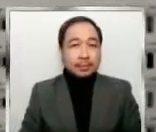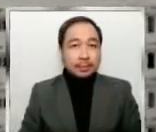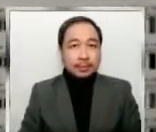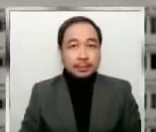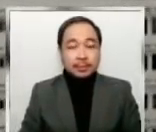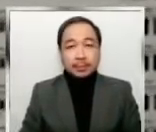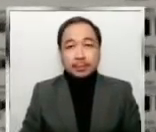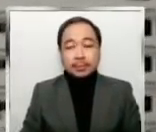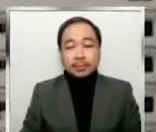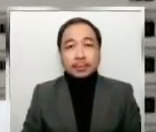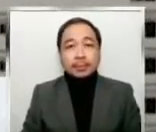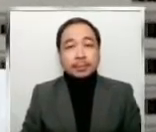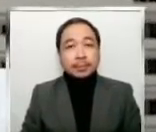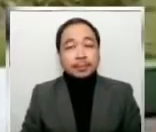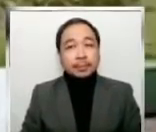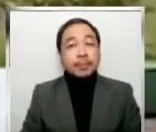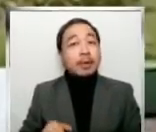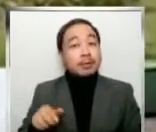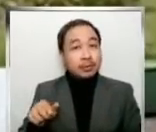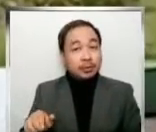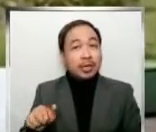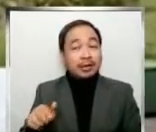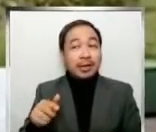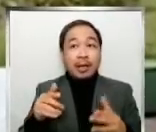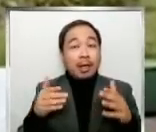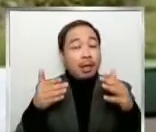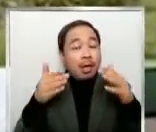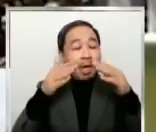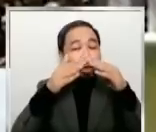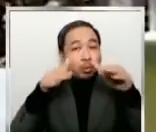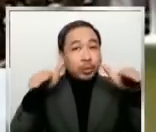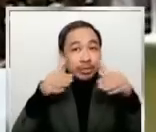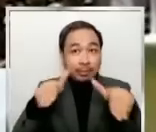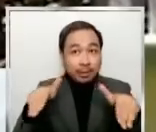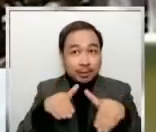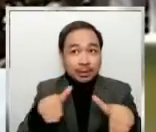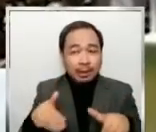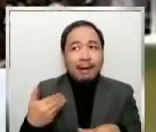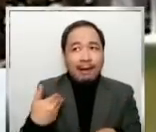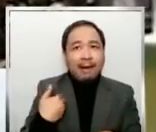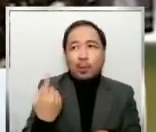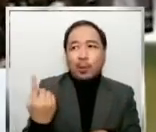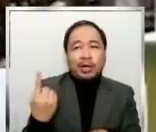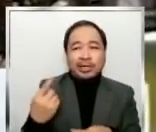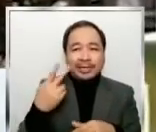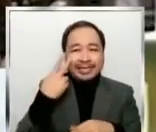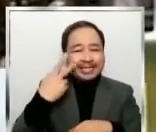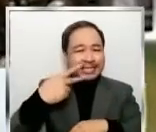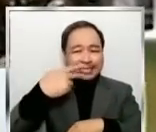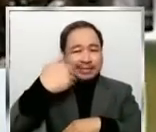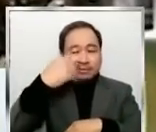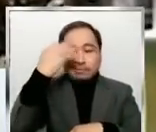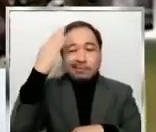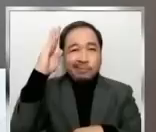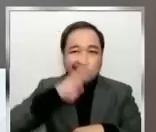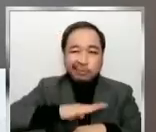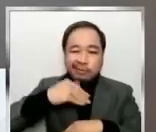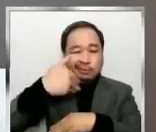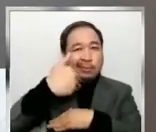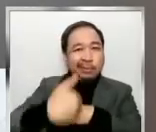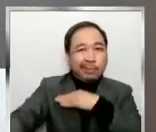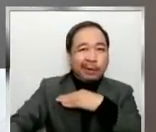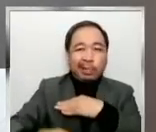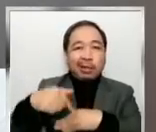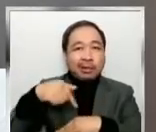Sa mismong araw ng Pasko, wasak na kamay ang ipinangsalubong ng isang 18-anyos na lalaki sa Naga City